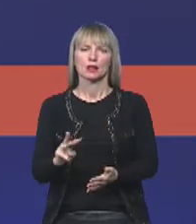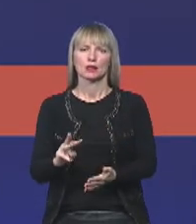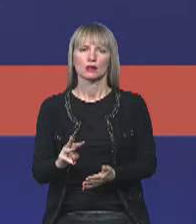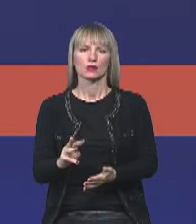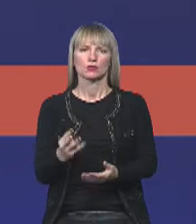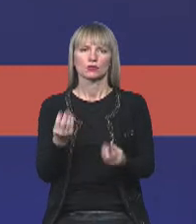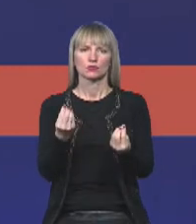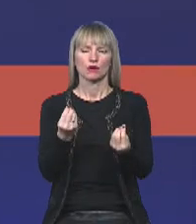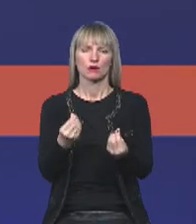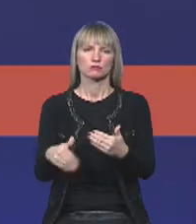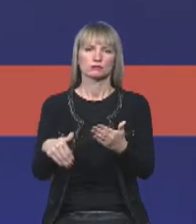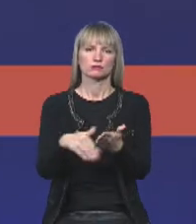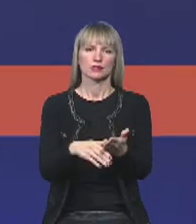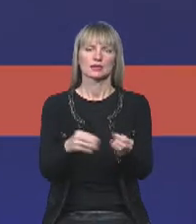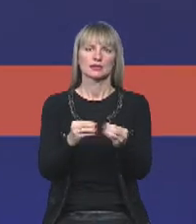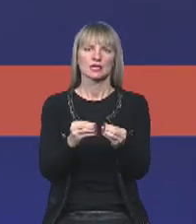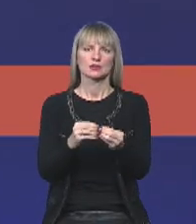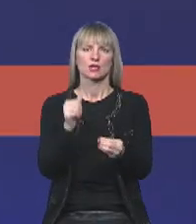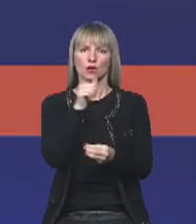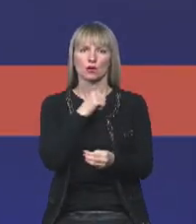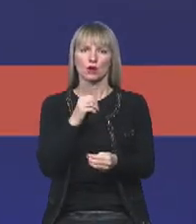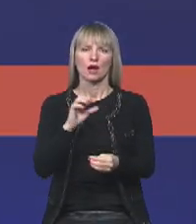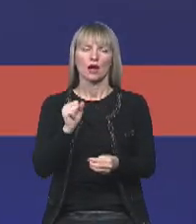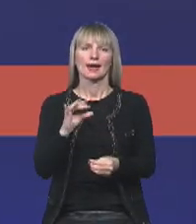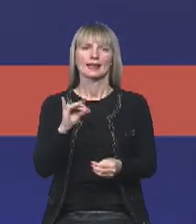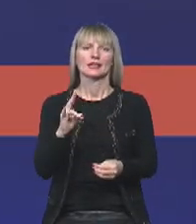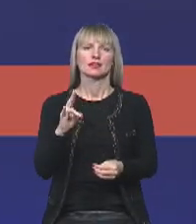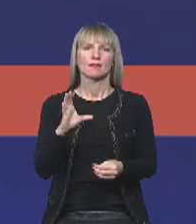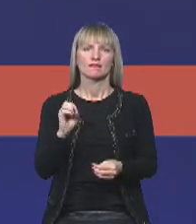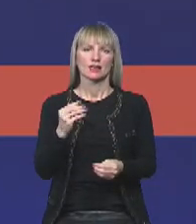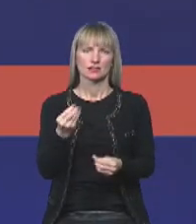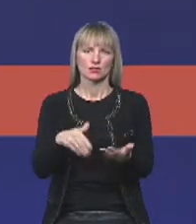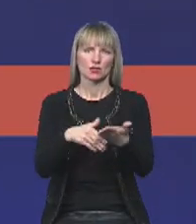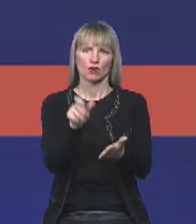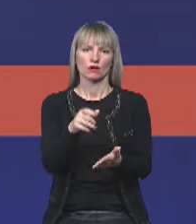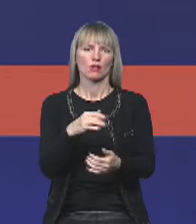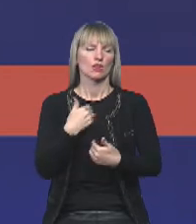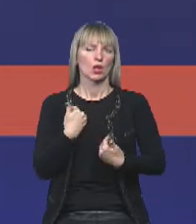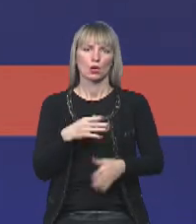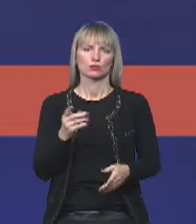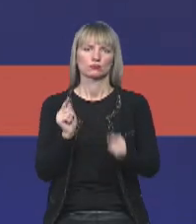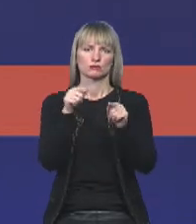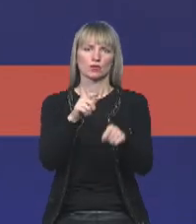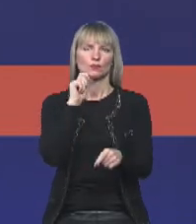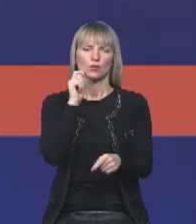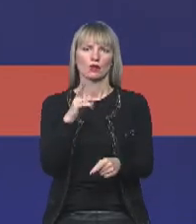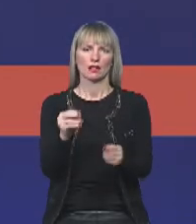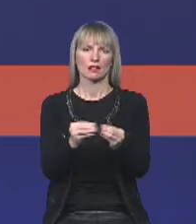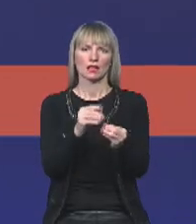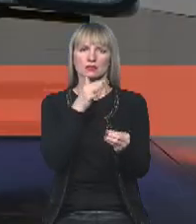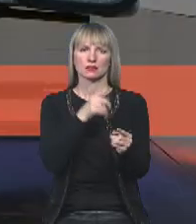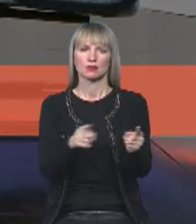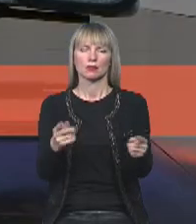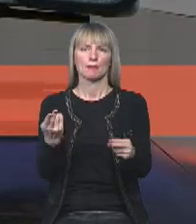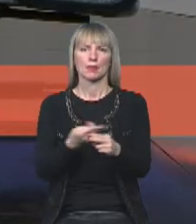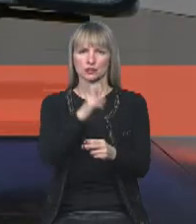окупності інвестицій 10 років, але інвестори не хочуть заходити в Україну на умовах окупності 10 років. І без якихось державних гарантій